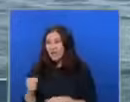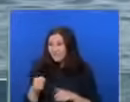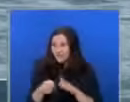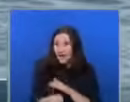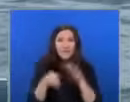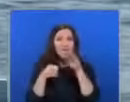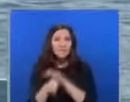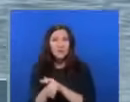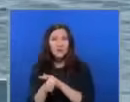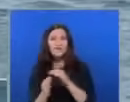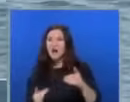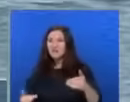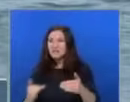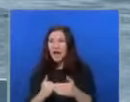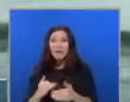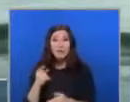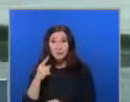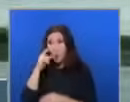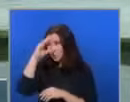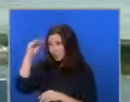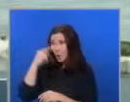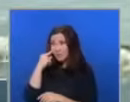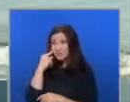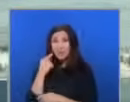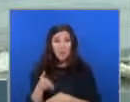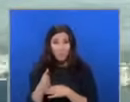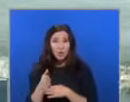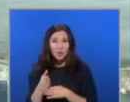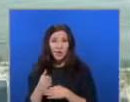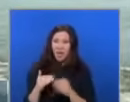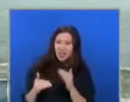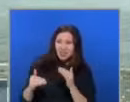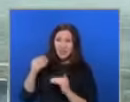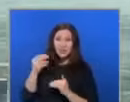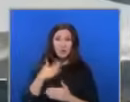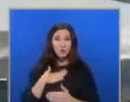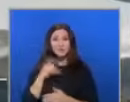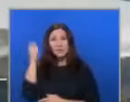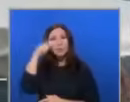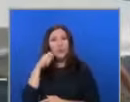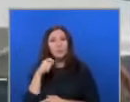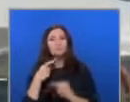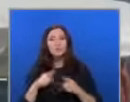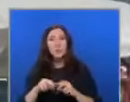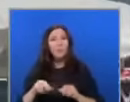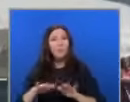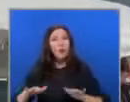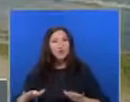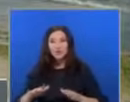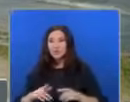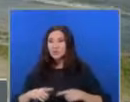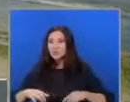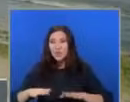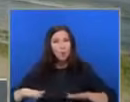И въпросният господин, опитвайки се да помогне, надценил може би собствените си умения. На друг плаж ситуацията се